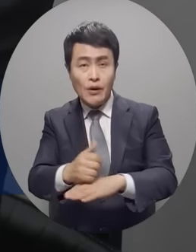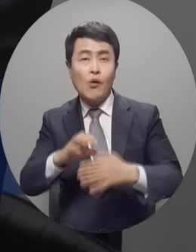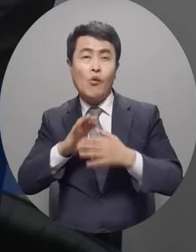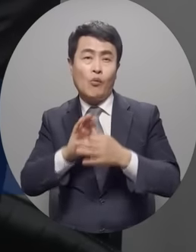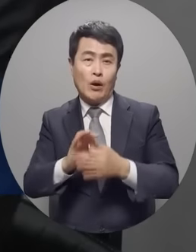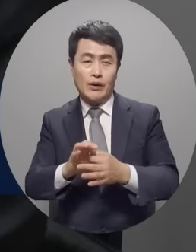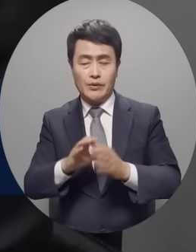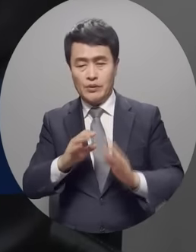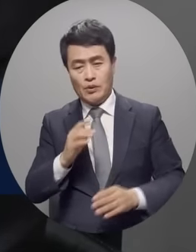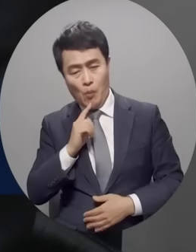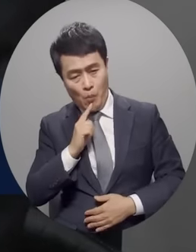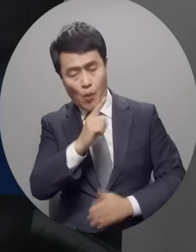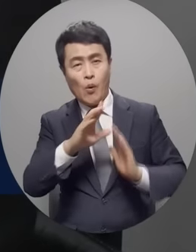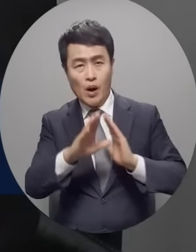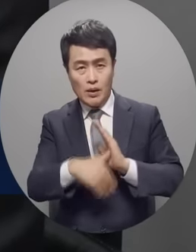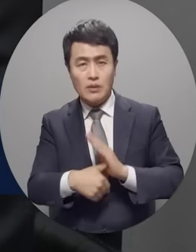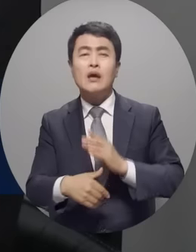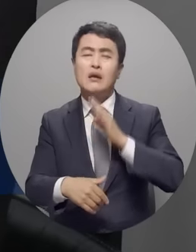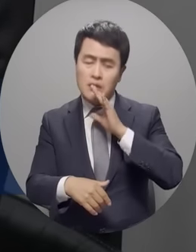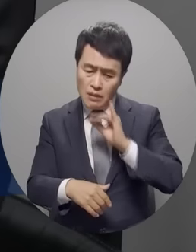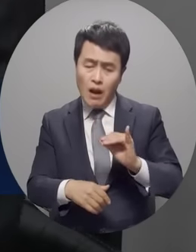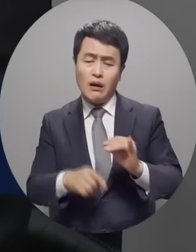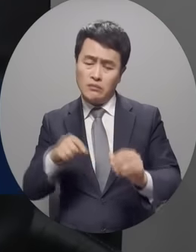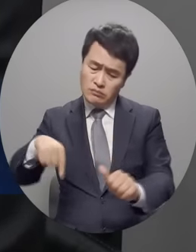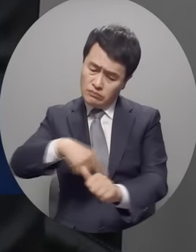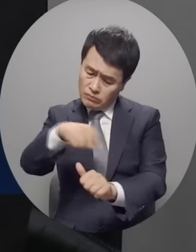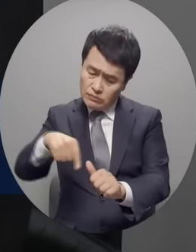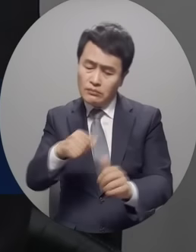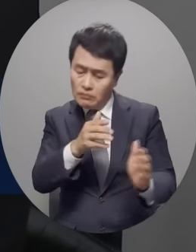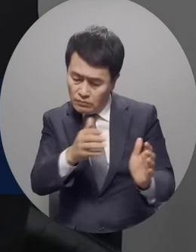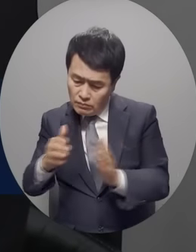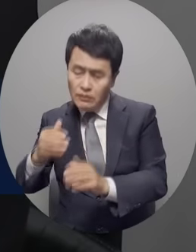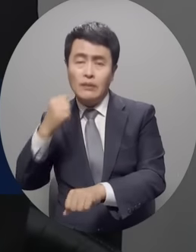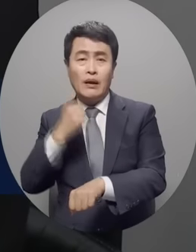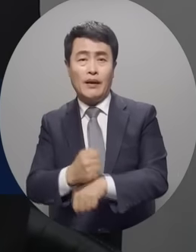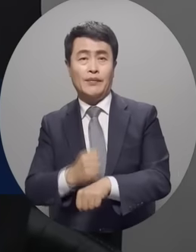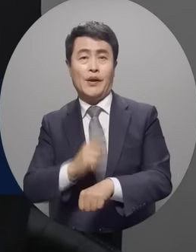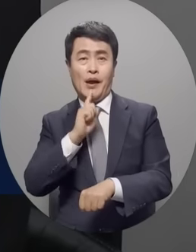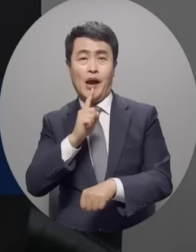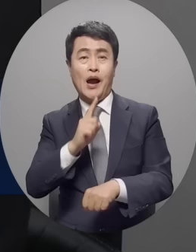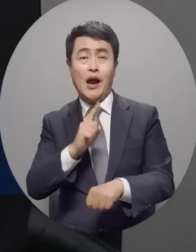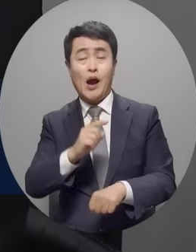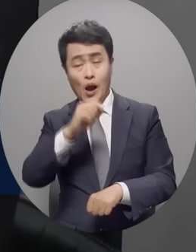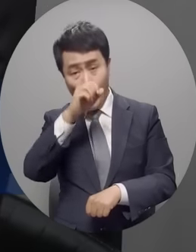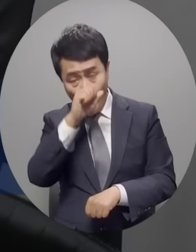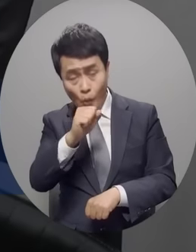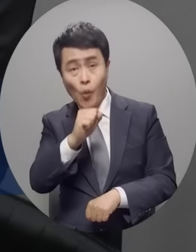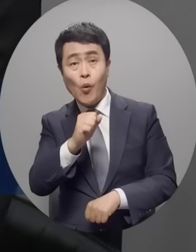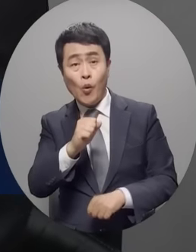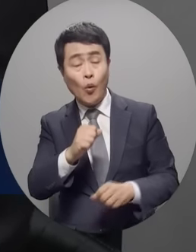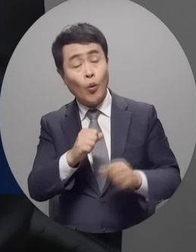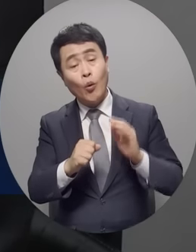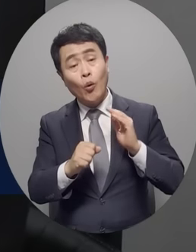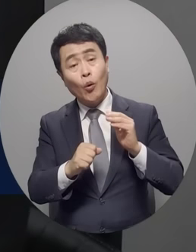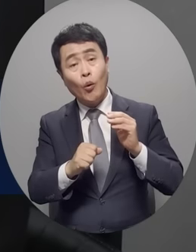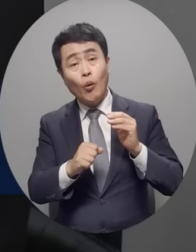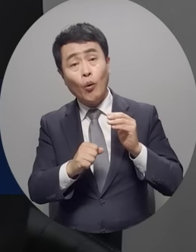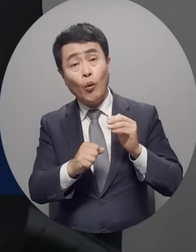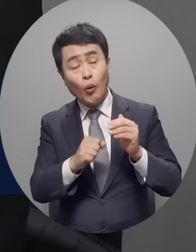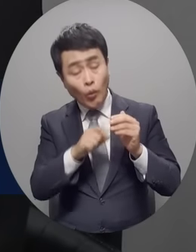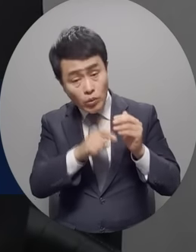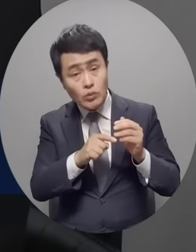대해서 보고 드릴 때는 당연히 이러이러했기 때문에 이렇게 하는 게 좋겠습니다라고 후보를 설명하고